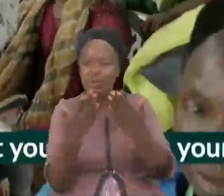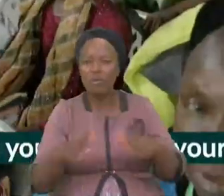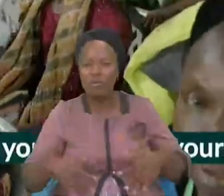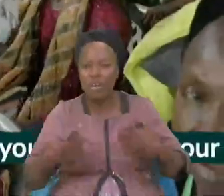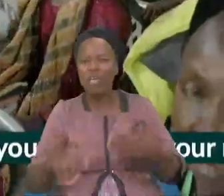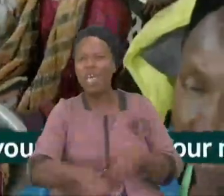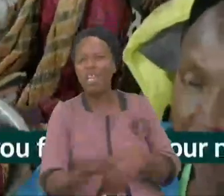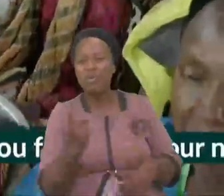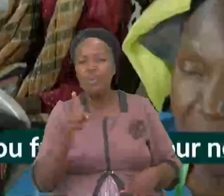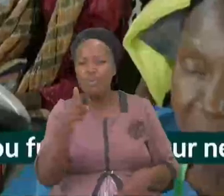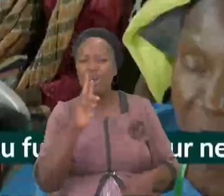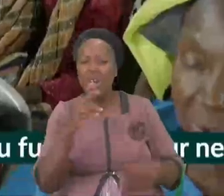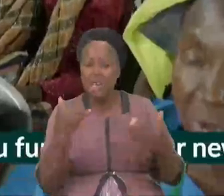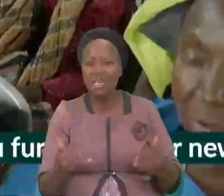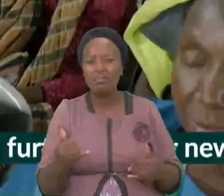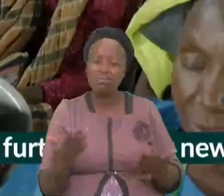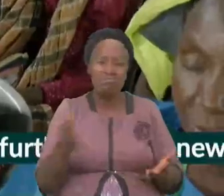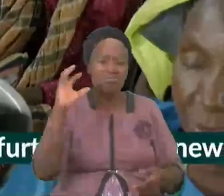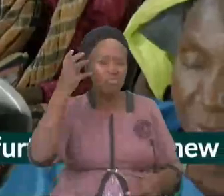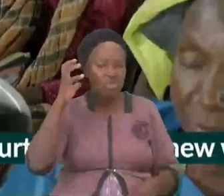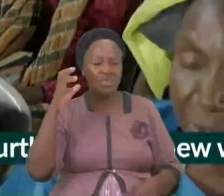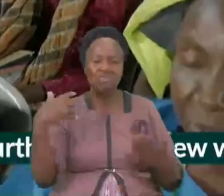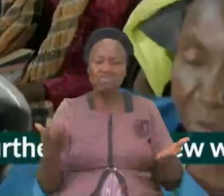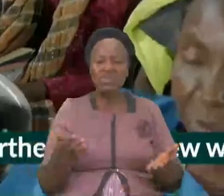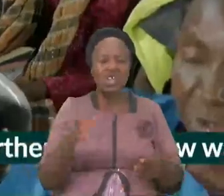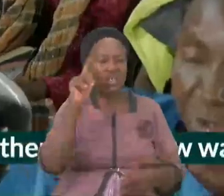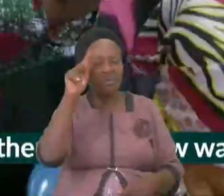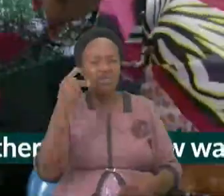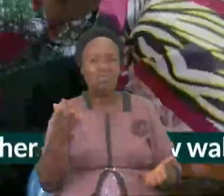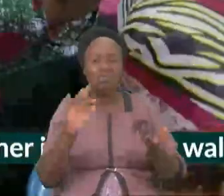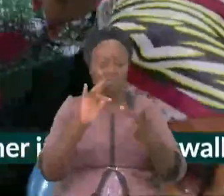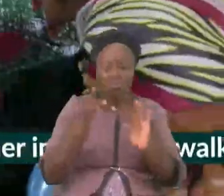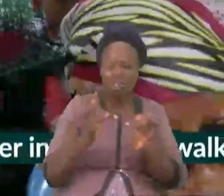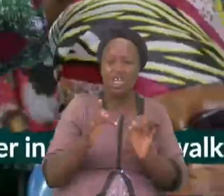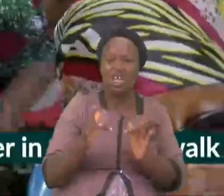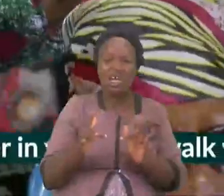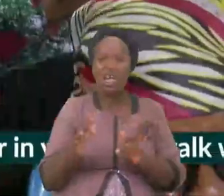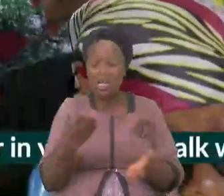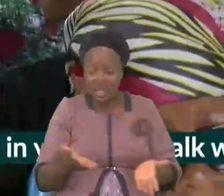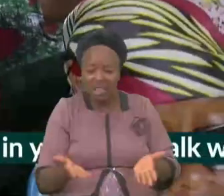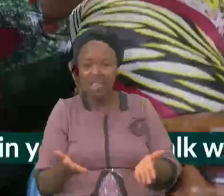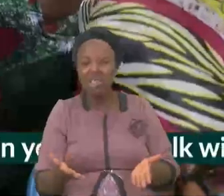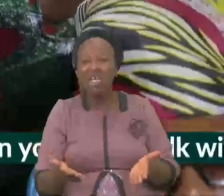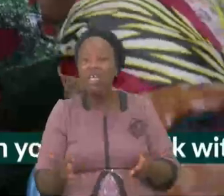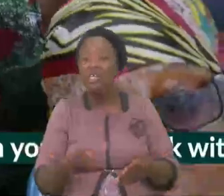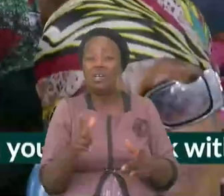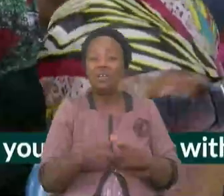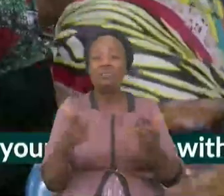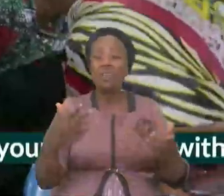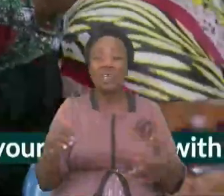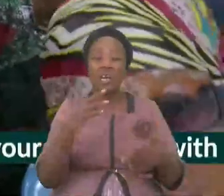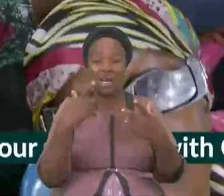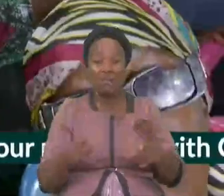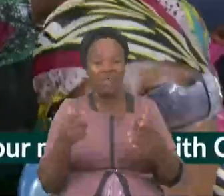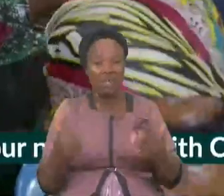vie. N'importe où tu es, à la radio, à la télévision, en ligne. Au lieu principal, de grandes choses